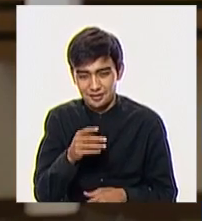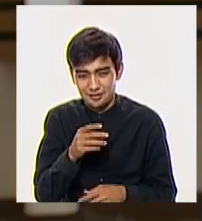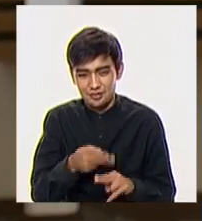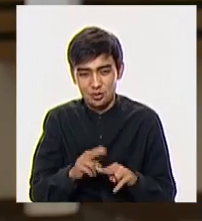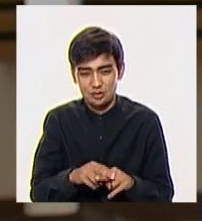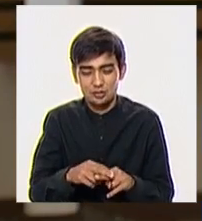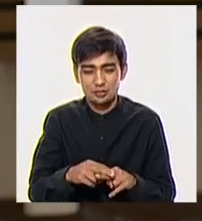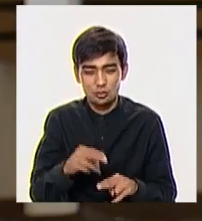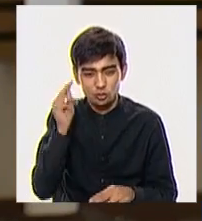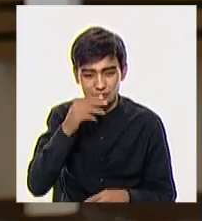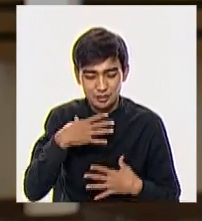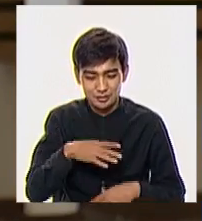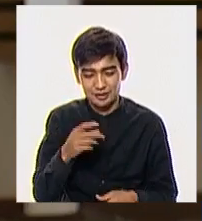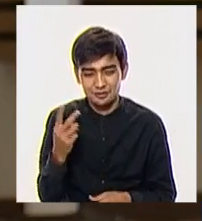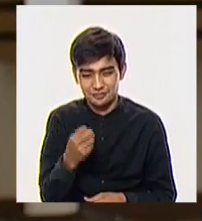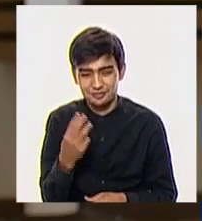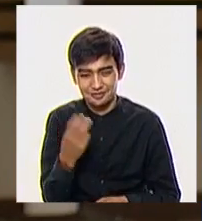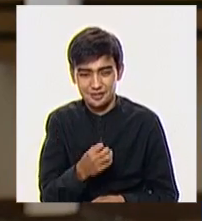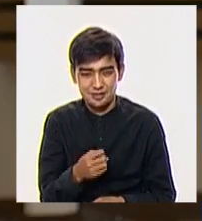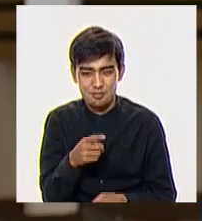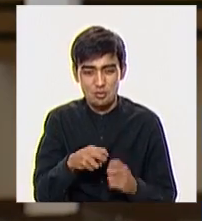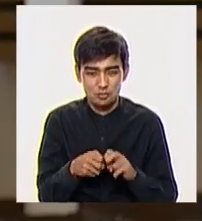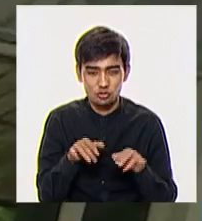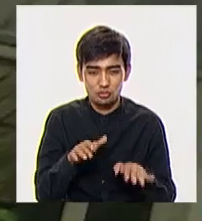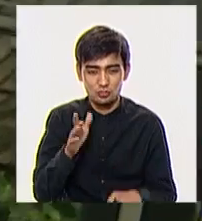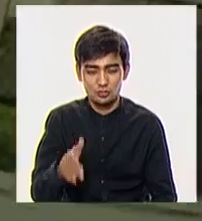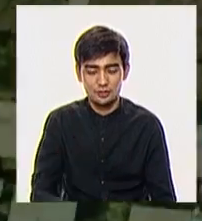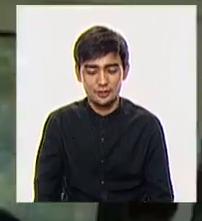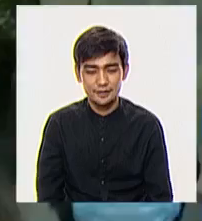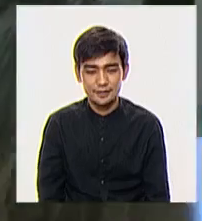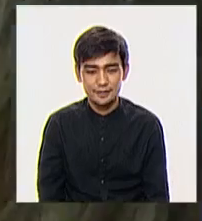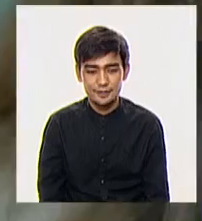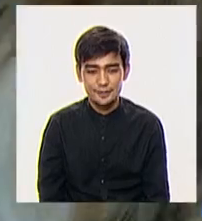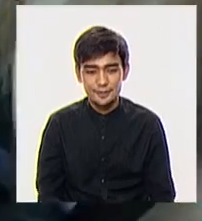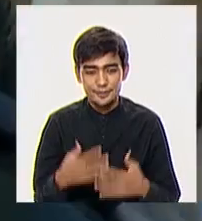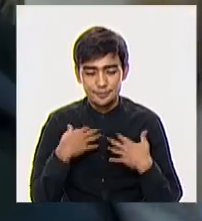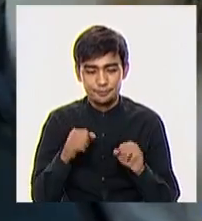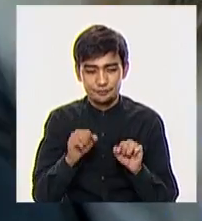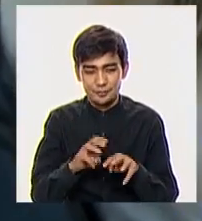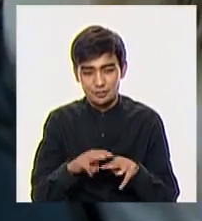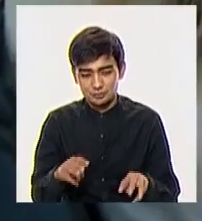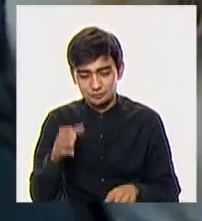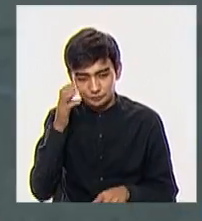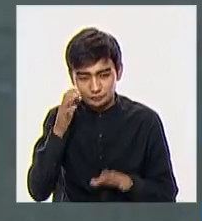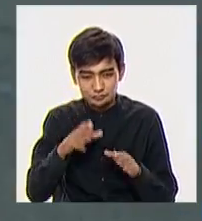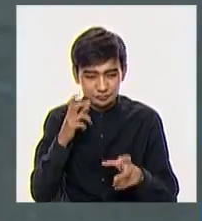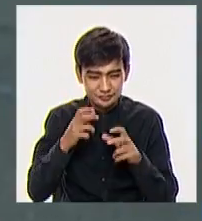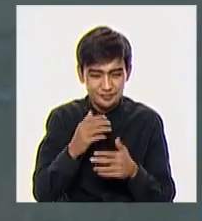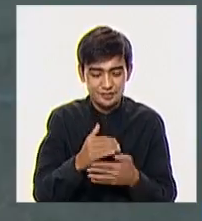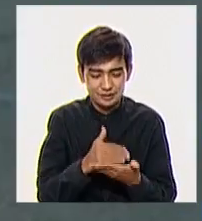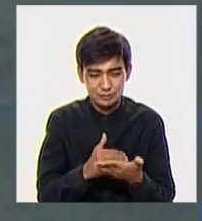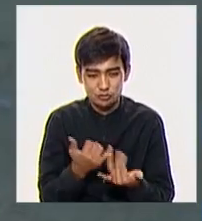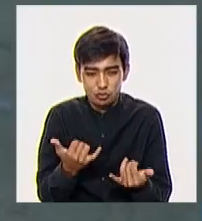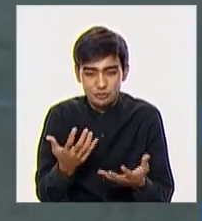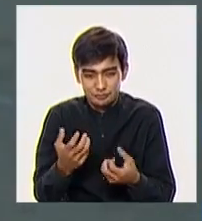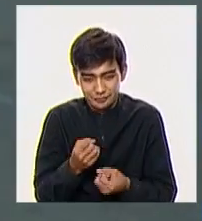кезеңі. Мәселе алдағы екі аптада шешілуі керек. Ал денсаулық сақтау министрлігіндегілер білімгерлердің тізімін бүгін ғана алдық,